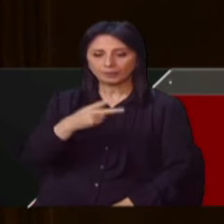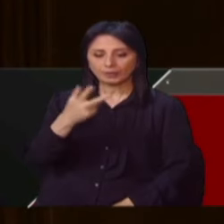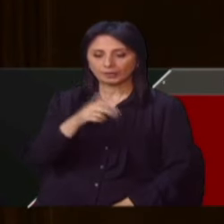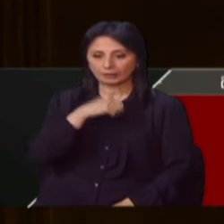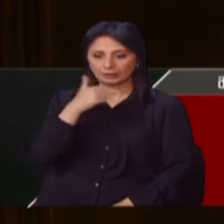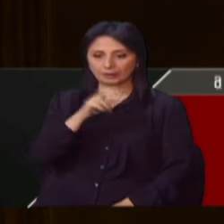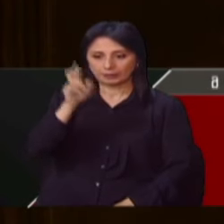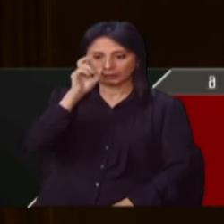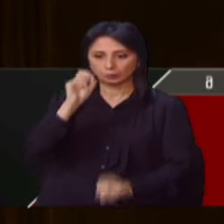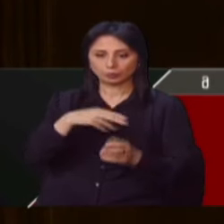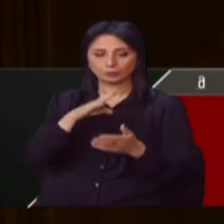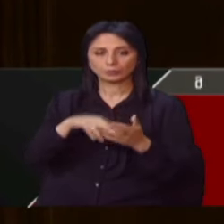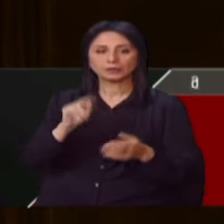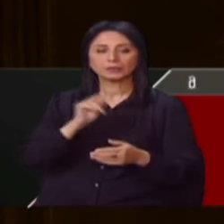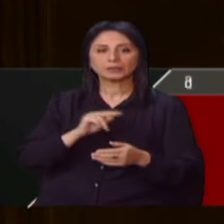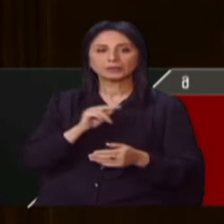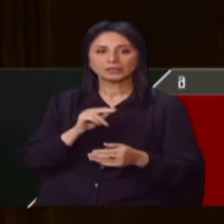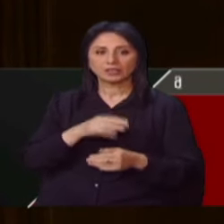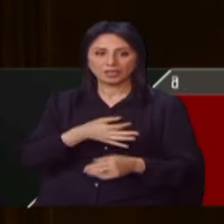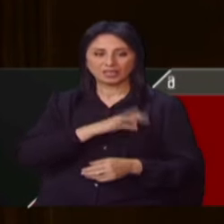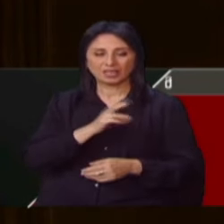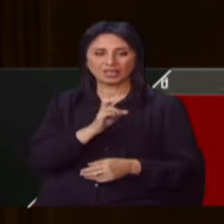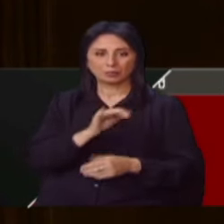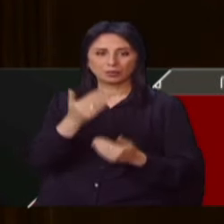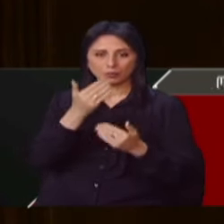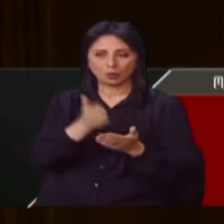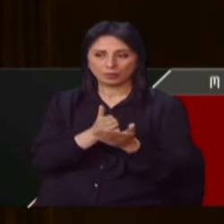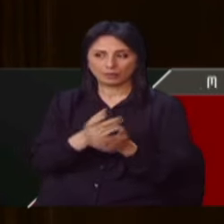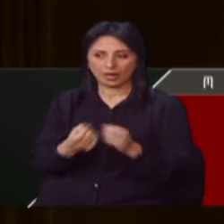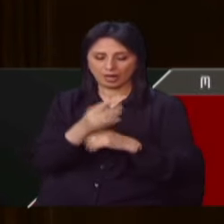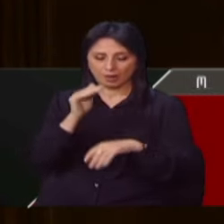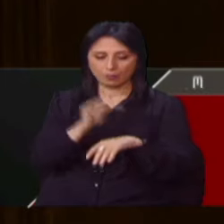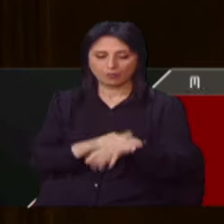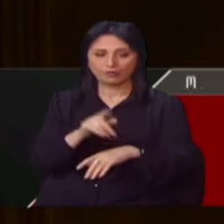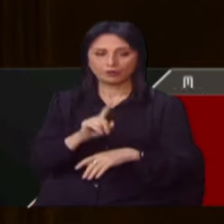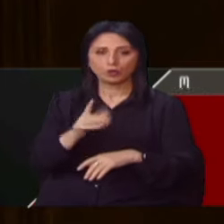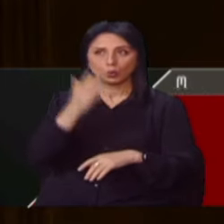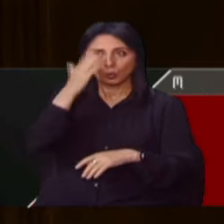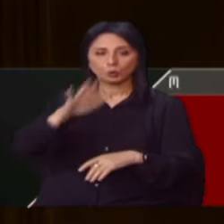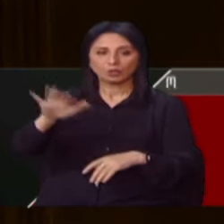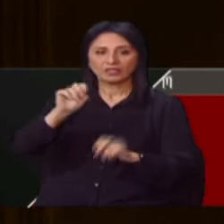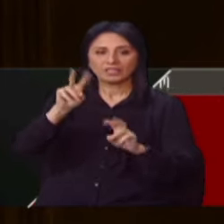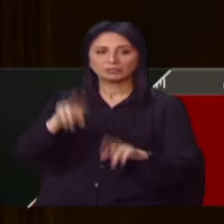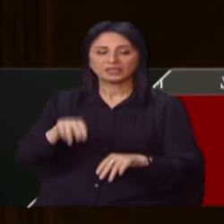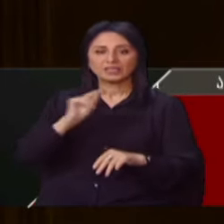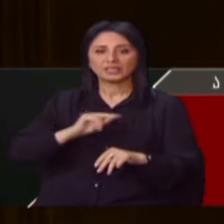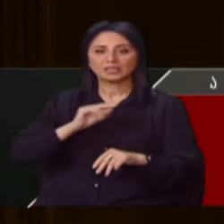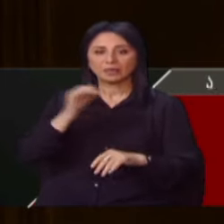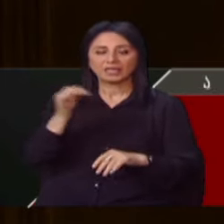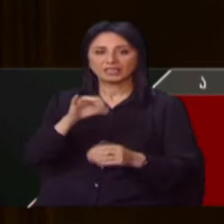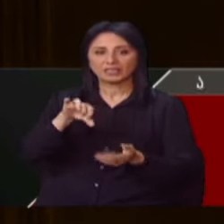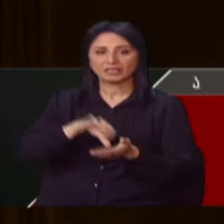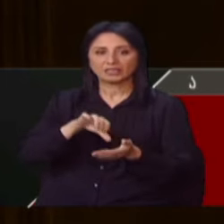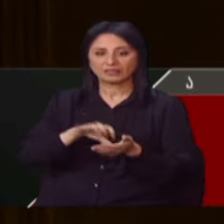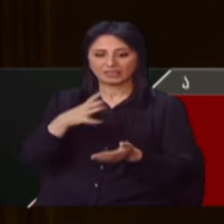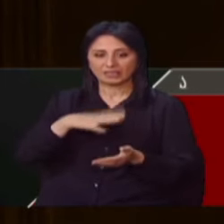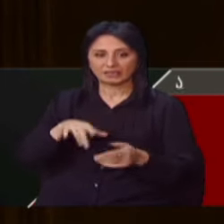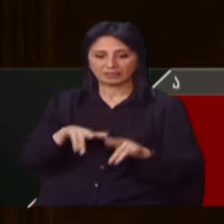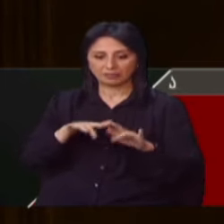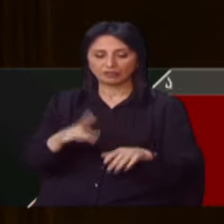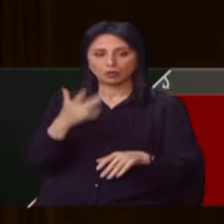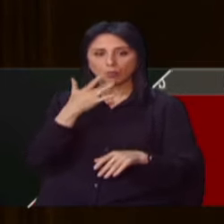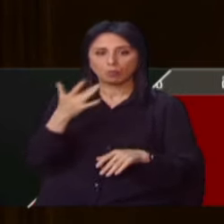2023 წელს სახელმწიფო უსაფრთხოების სამსახურის კონდაზერვითი საქმიანობის ფარგლებში გამოვლინდა, რომ უცხო ქვეყნის სპეციალური სამსახურების ინტერესს წარმოადგენდა საქართველოში